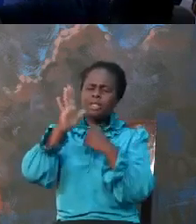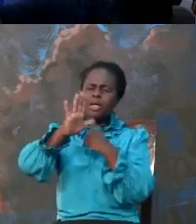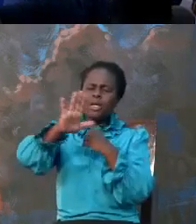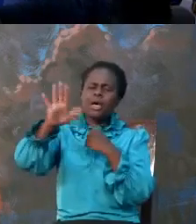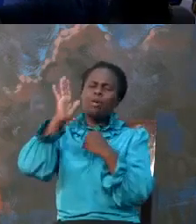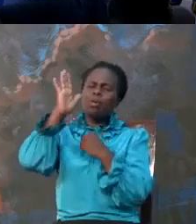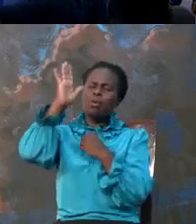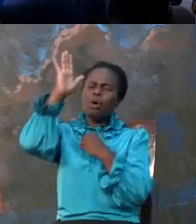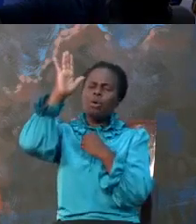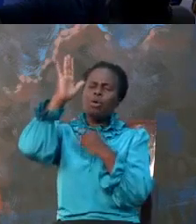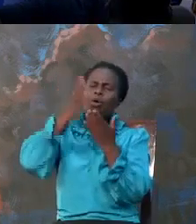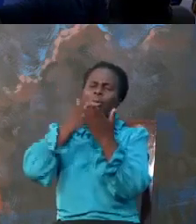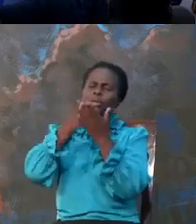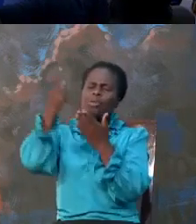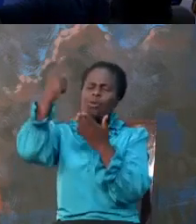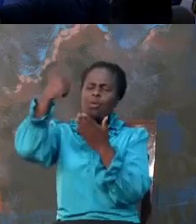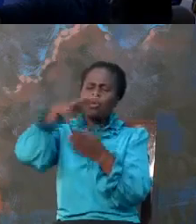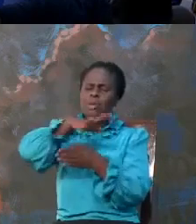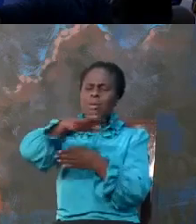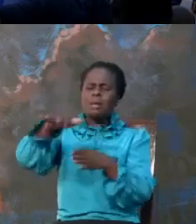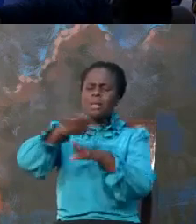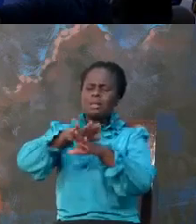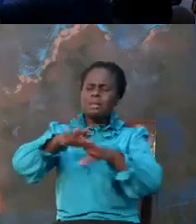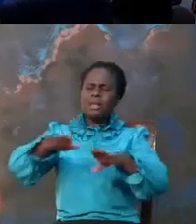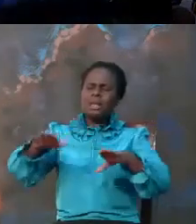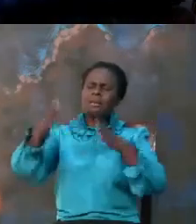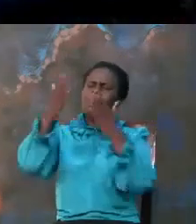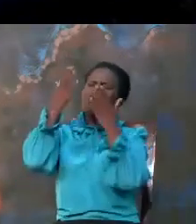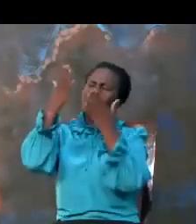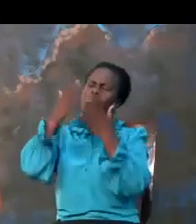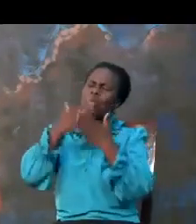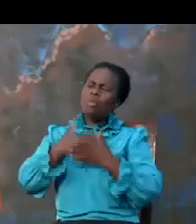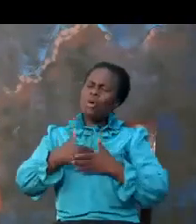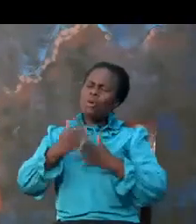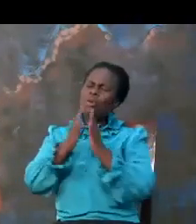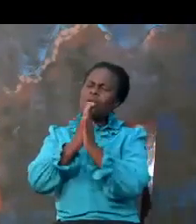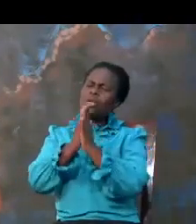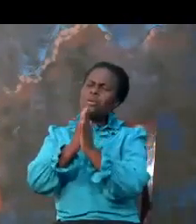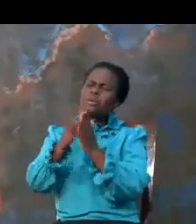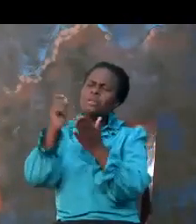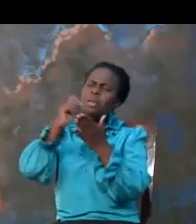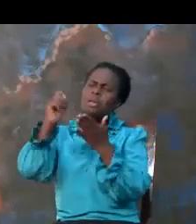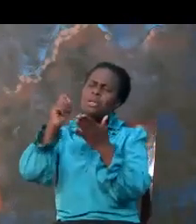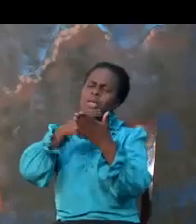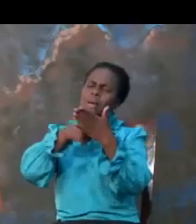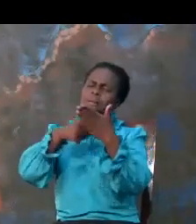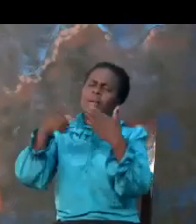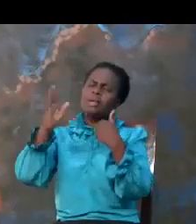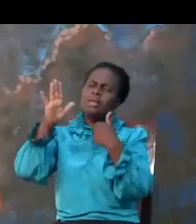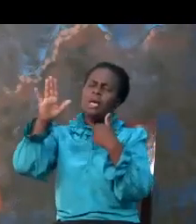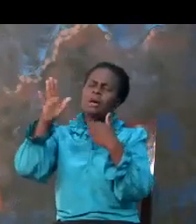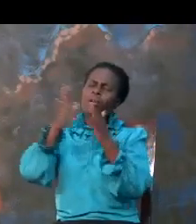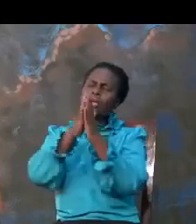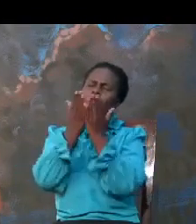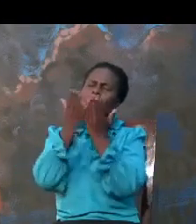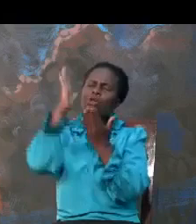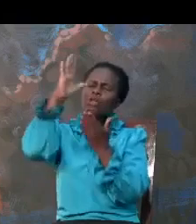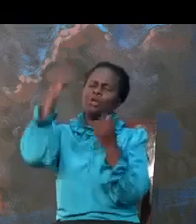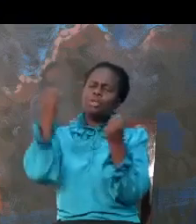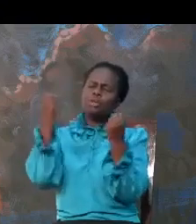kuwa wamekuja mahali salama, Mungu wangu ninakusihi, andika majina yao katika kitabu chako cha uzima tangu sasa.